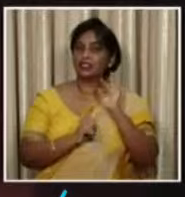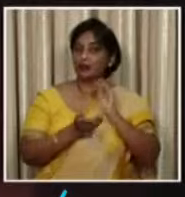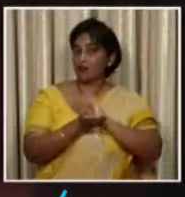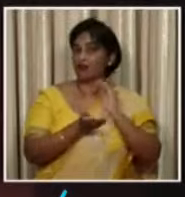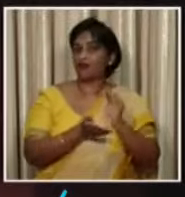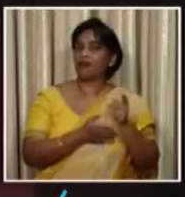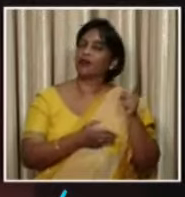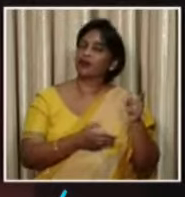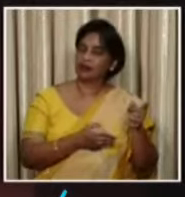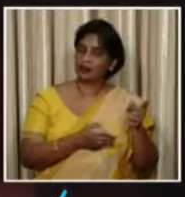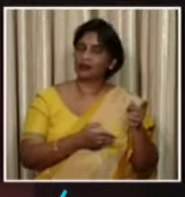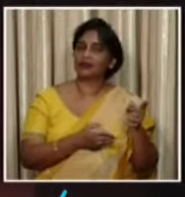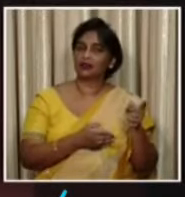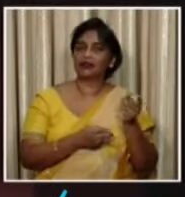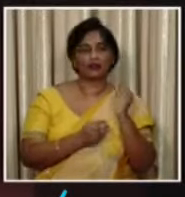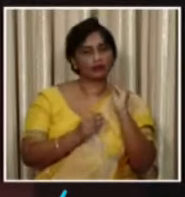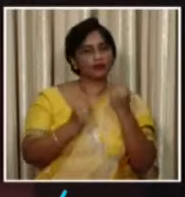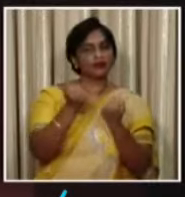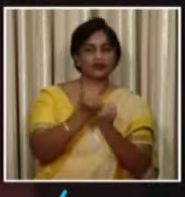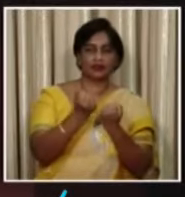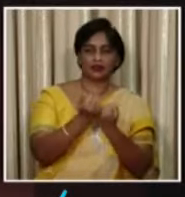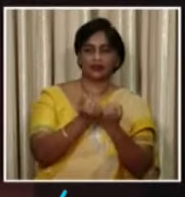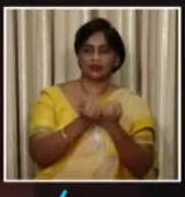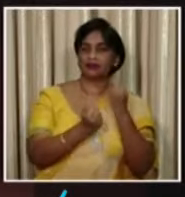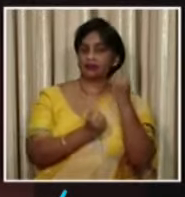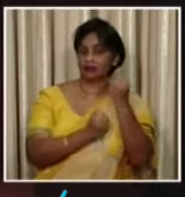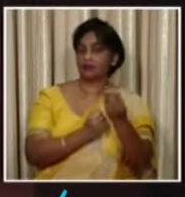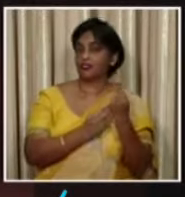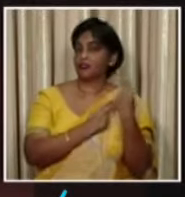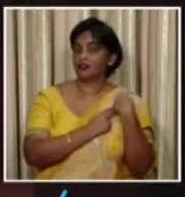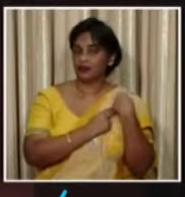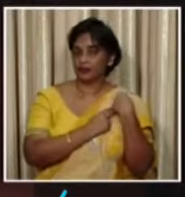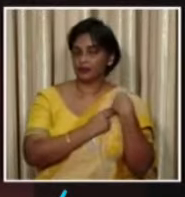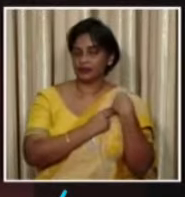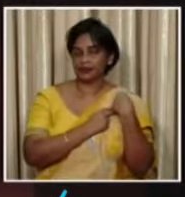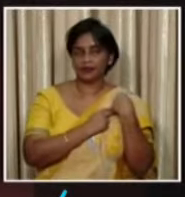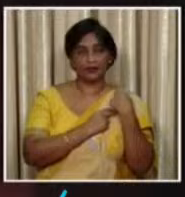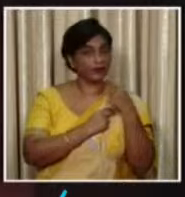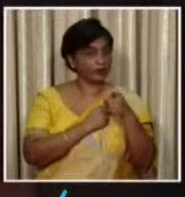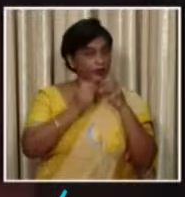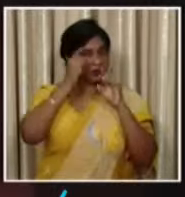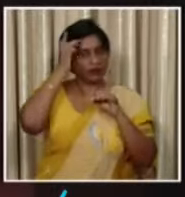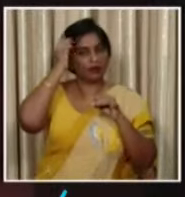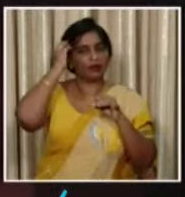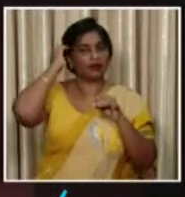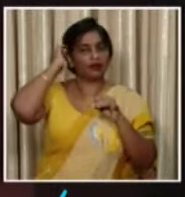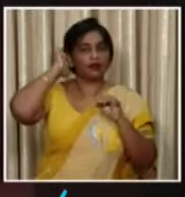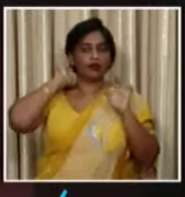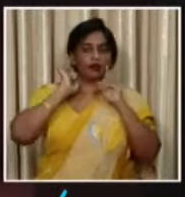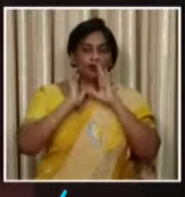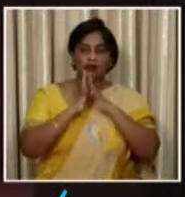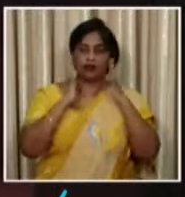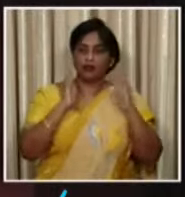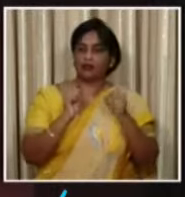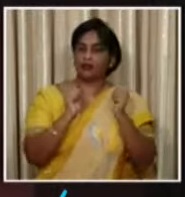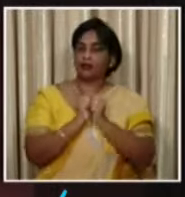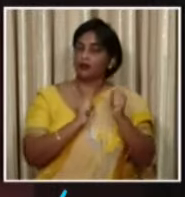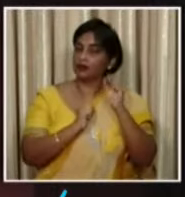අරමුදලෙන් යම්කිසි ආධාරයක් ලබා දීම අපේ යුතුකමක්. මොකද ඒ තරම් විරෝධාහාර